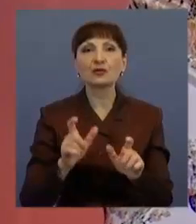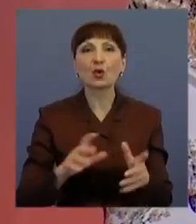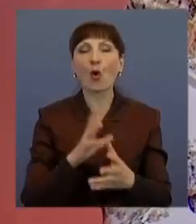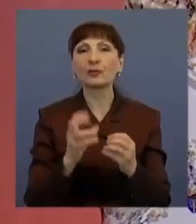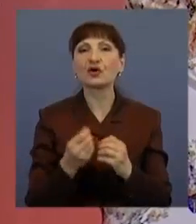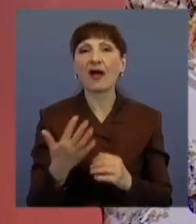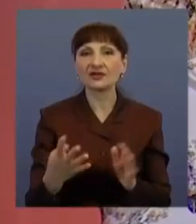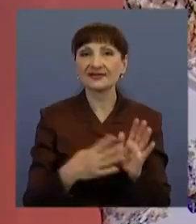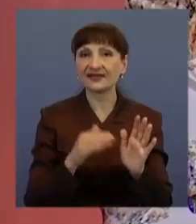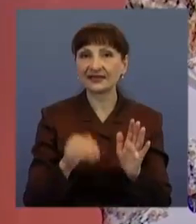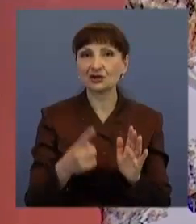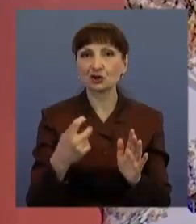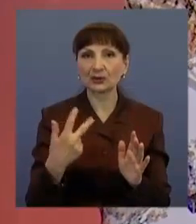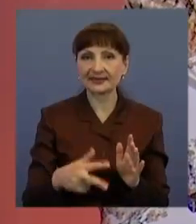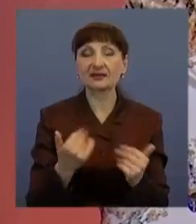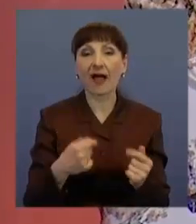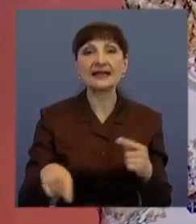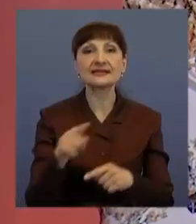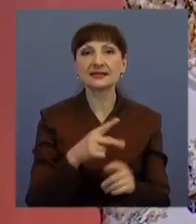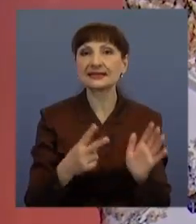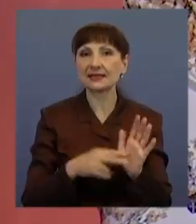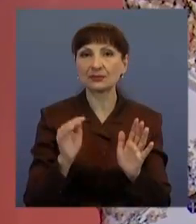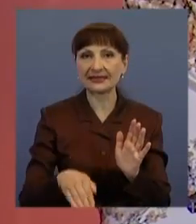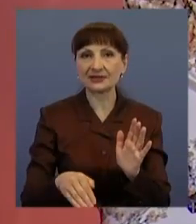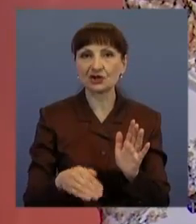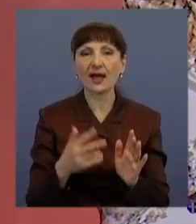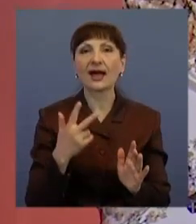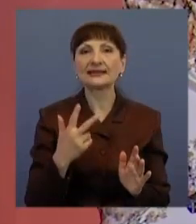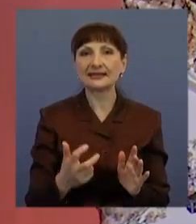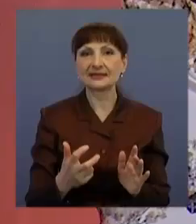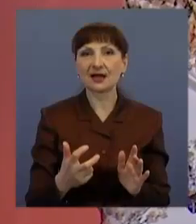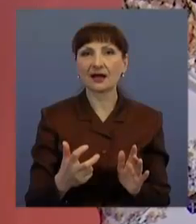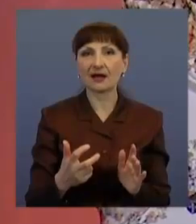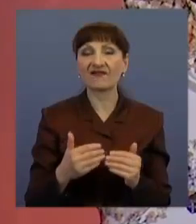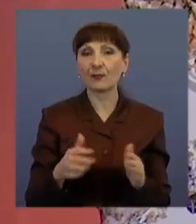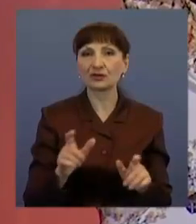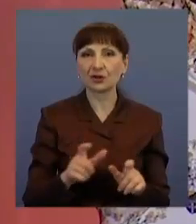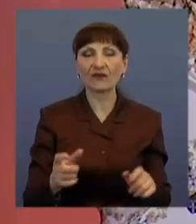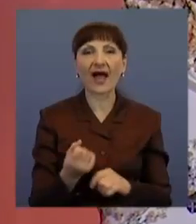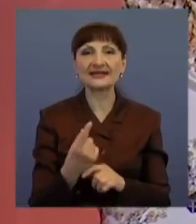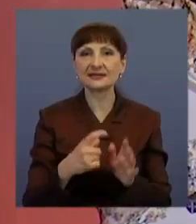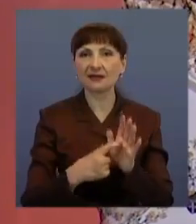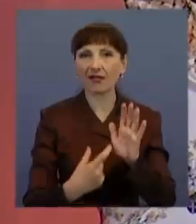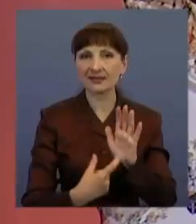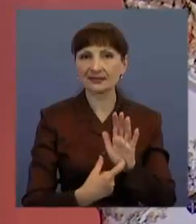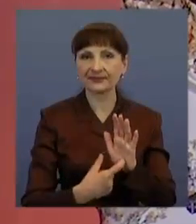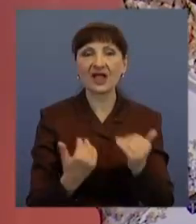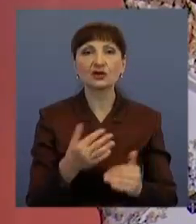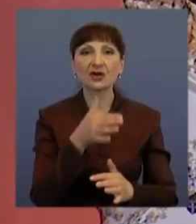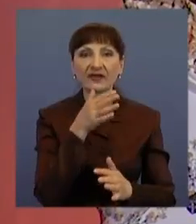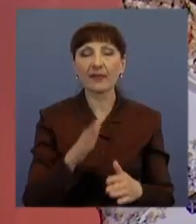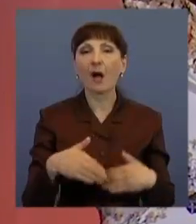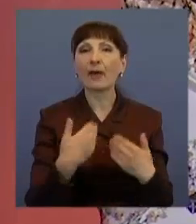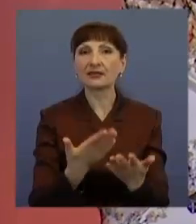вы сказали 9130. Из них 7300 выпускников 11 классов в настоящее время